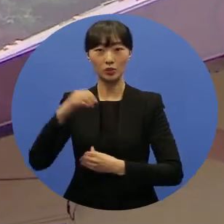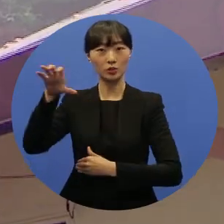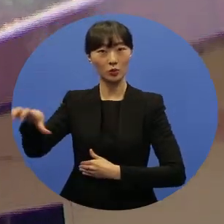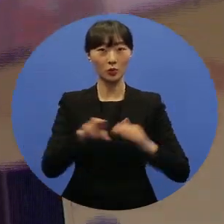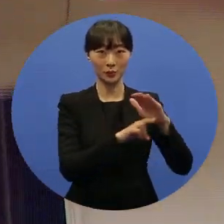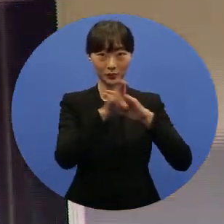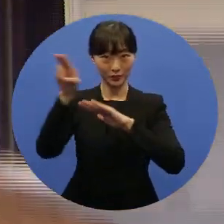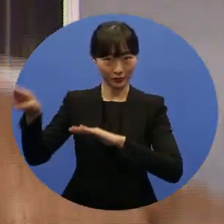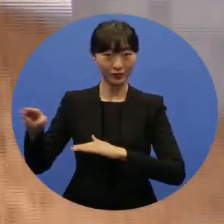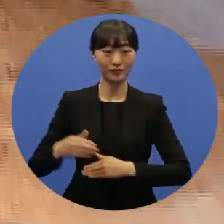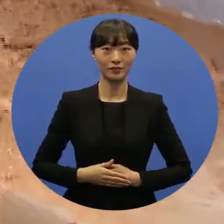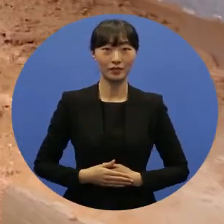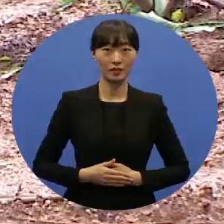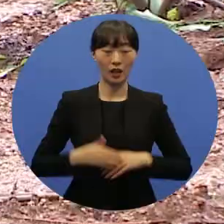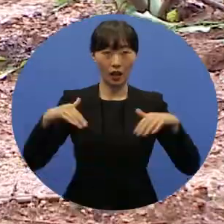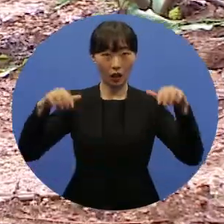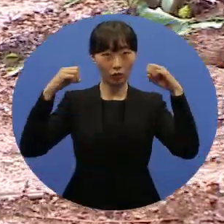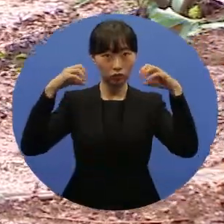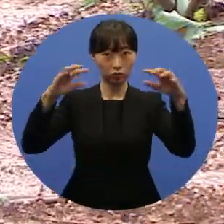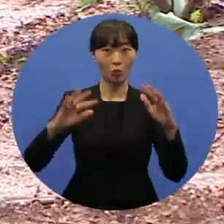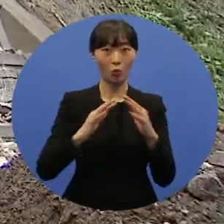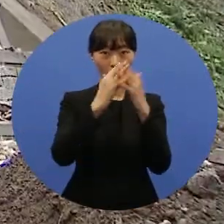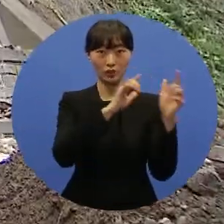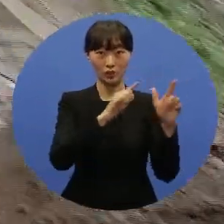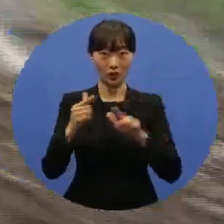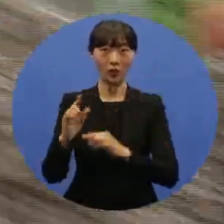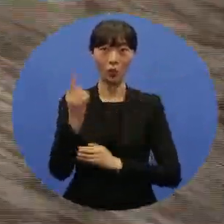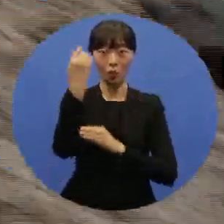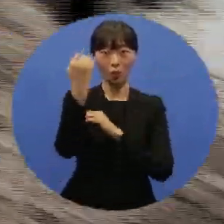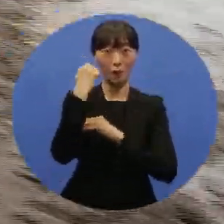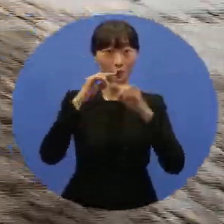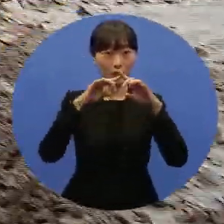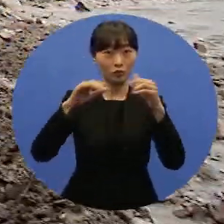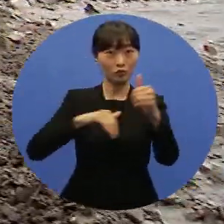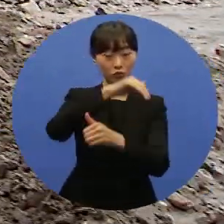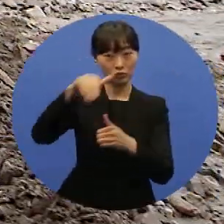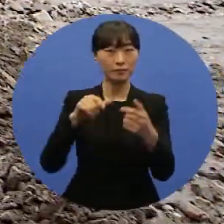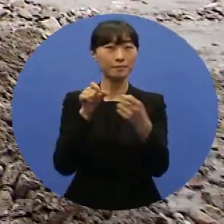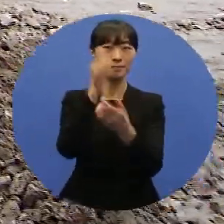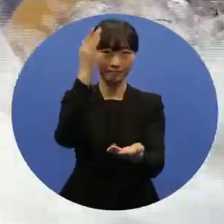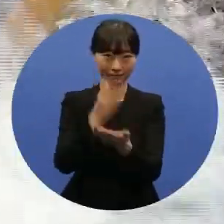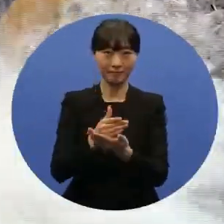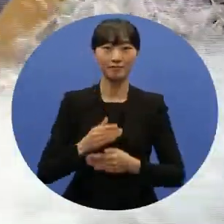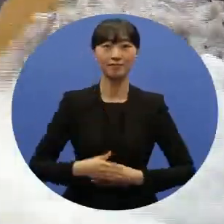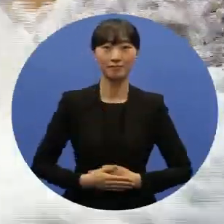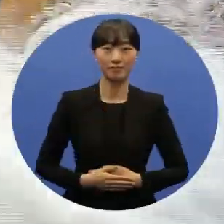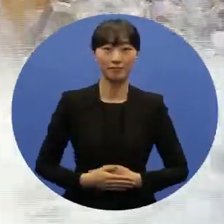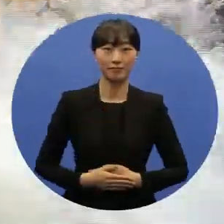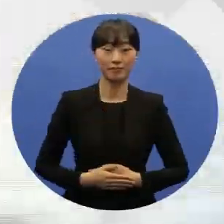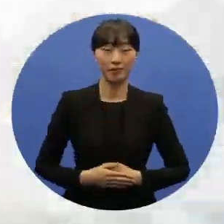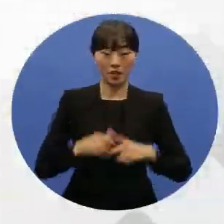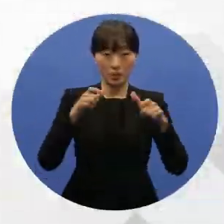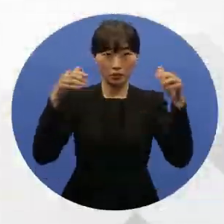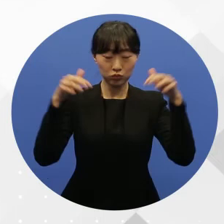위험지역에서는 안전한 곳으로 이동하고, 가로등 주변, 공사장 등 고압전류 지역은 접근하지